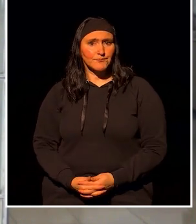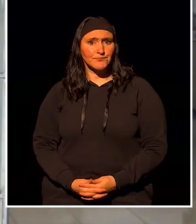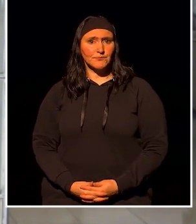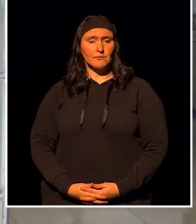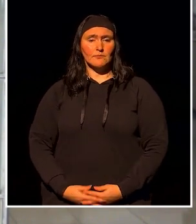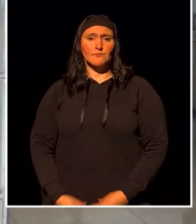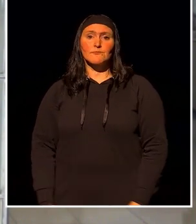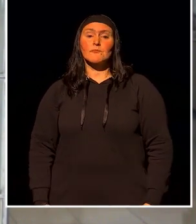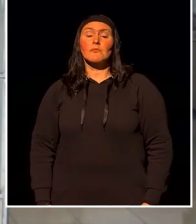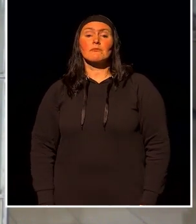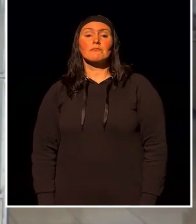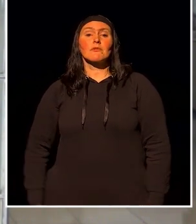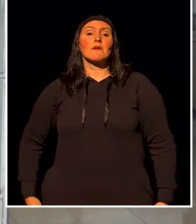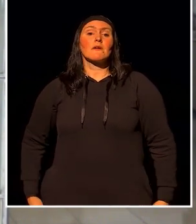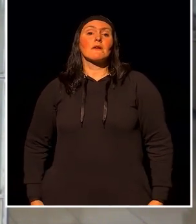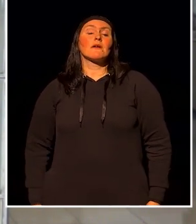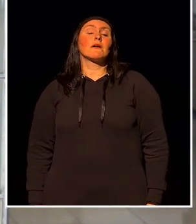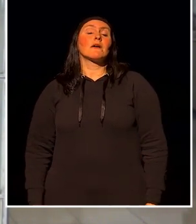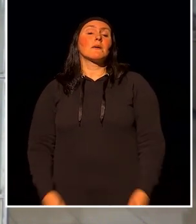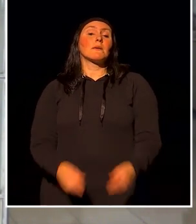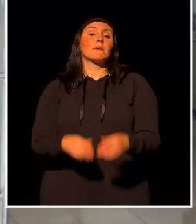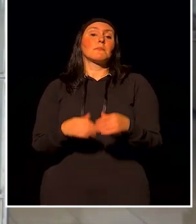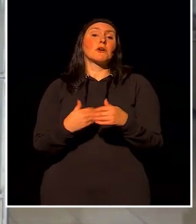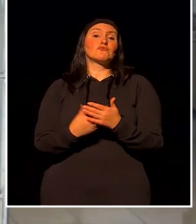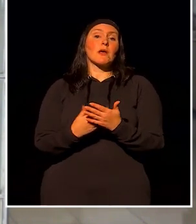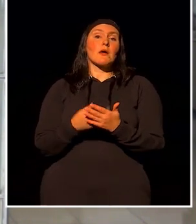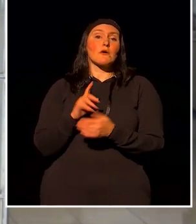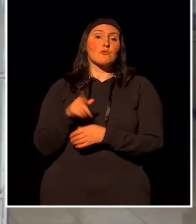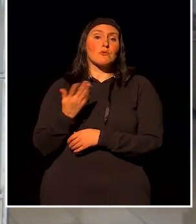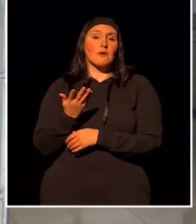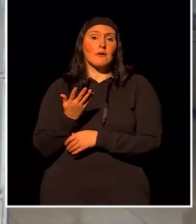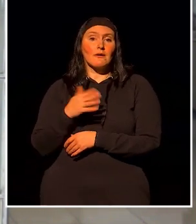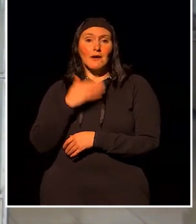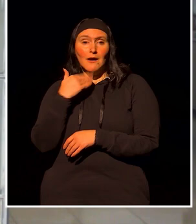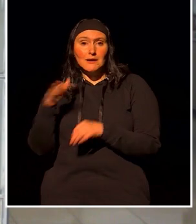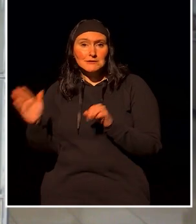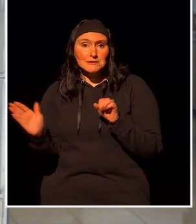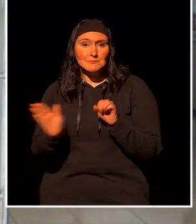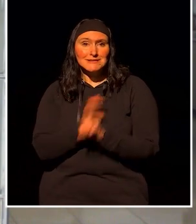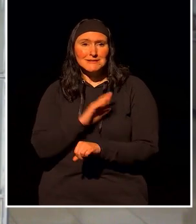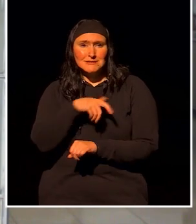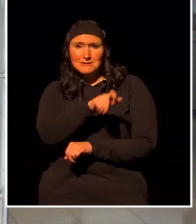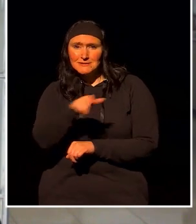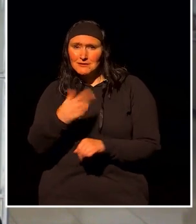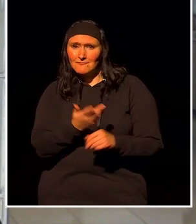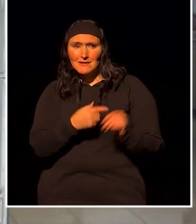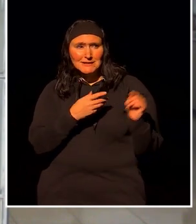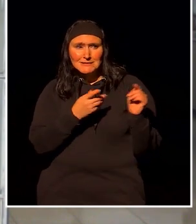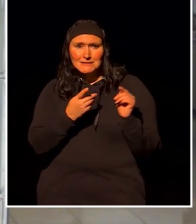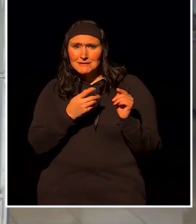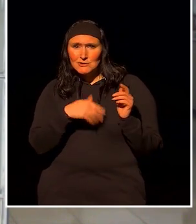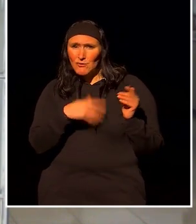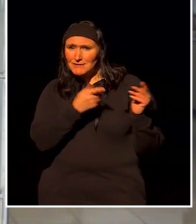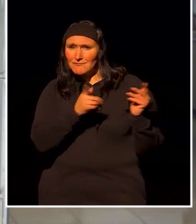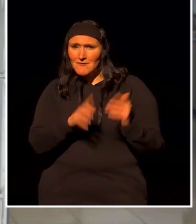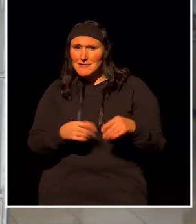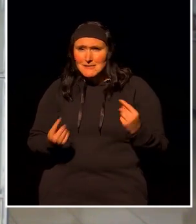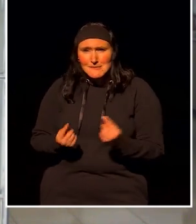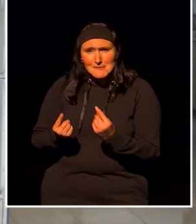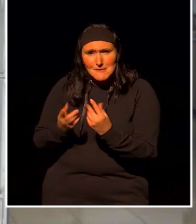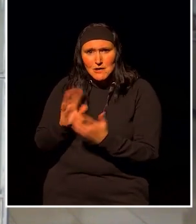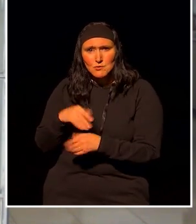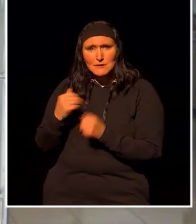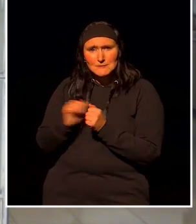wenn es die Antisemiten nicht gegeben hätte, dann wäre die zionistische Bewegung auch nicht entstanden. Das heißt, die Dinge sind miteinander